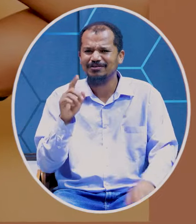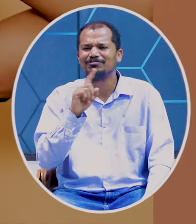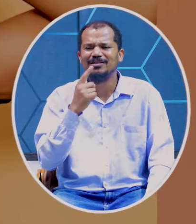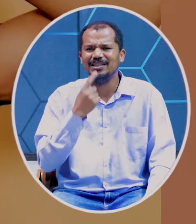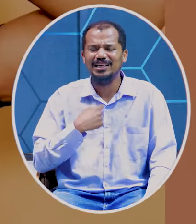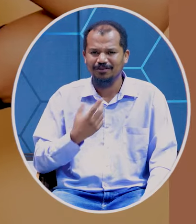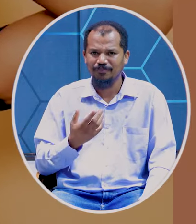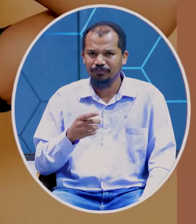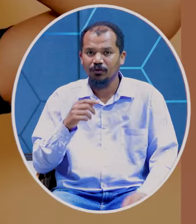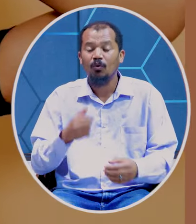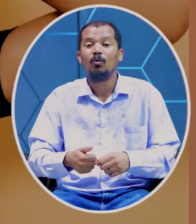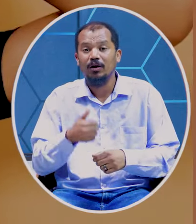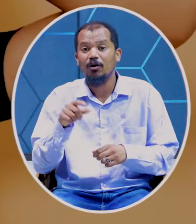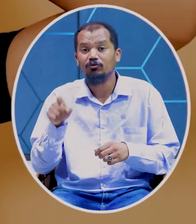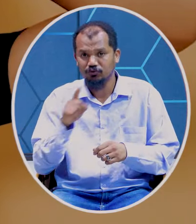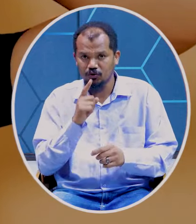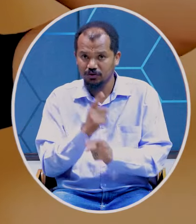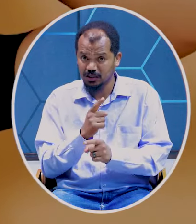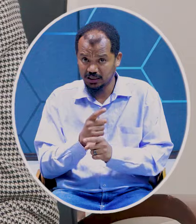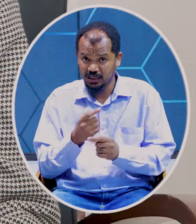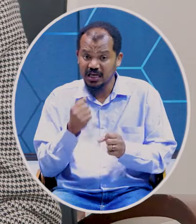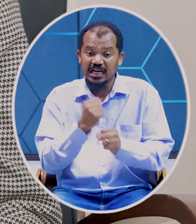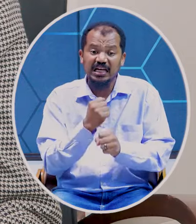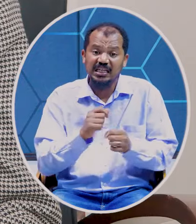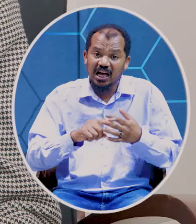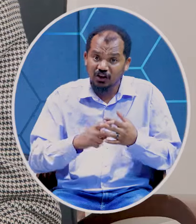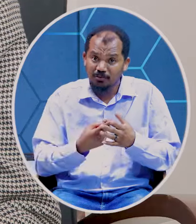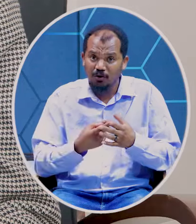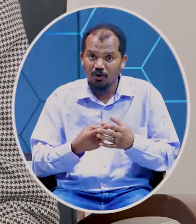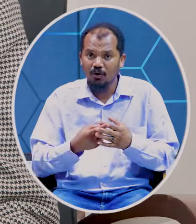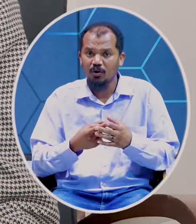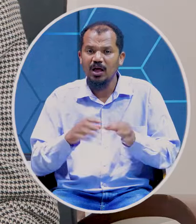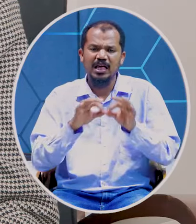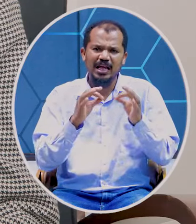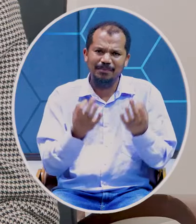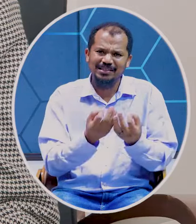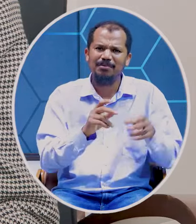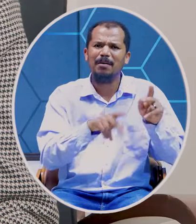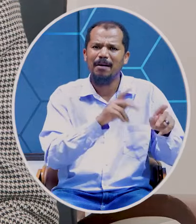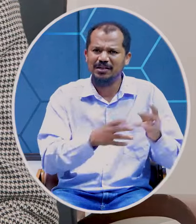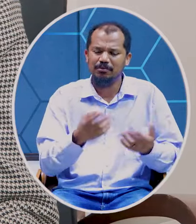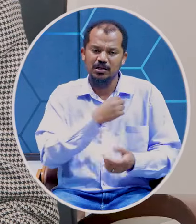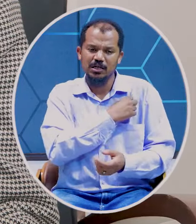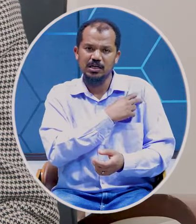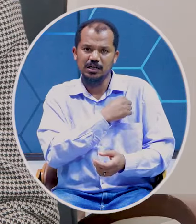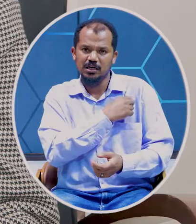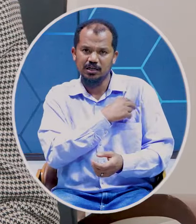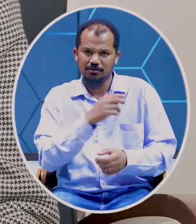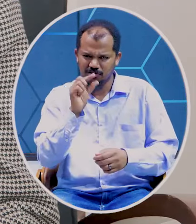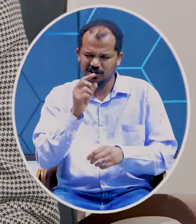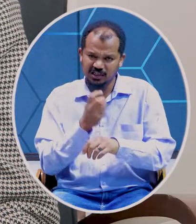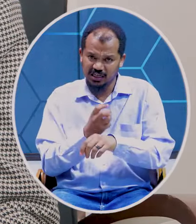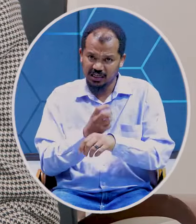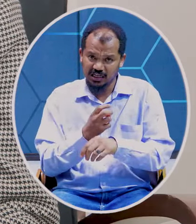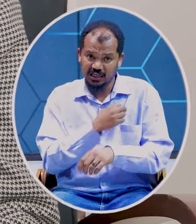ምን ልነግሪን ትችያለሽ? ልክ ነሽ። እሱ ነው አንዱ በቃ ከስራ ጀምሮ ከማህበረሰብ ከቤተሰብ ያው ህክምናው